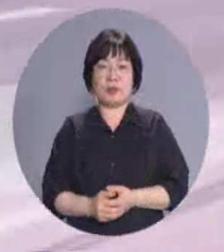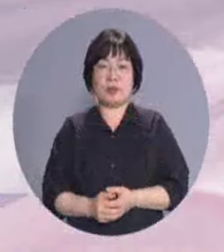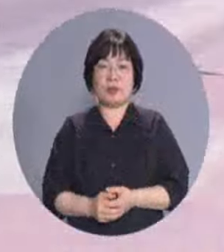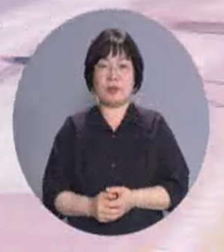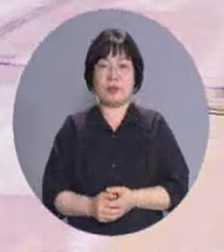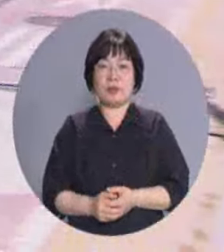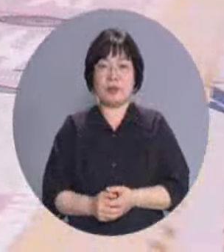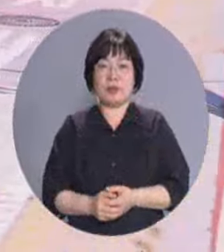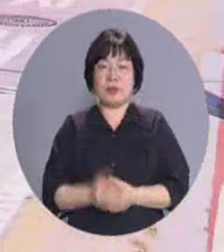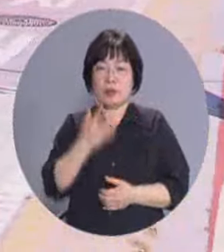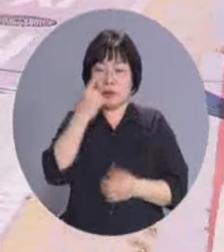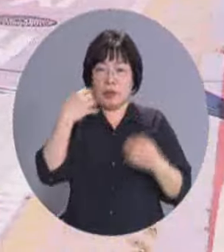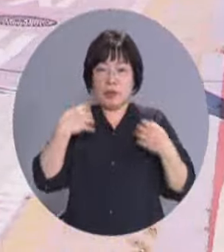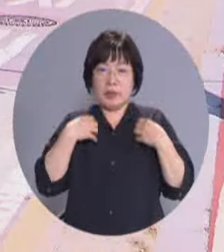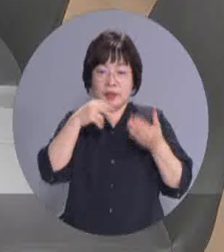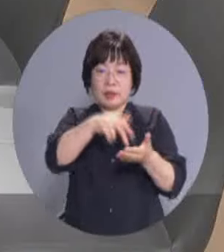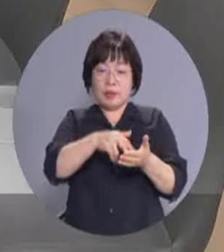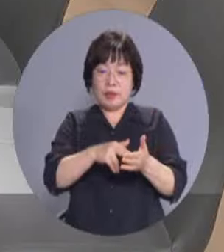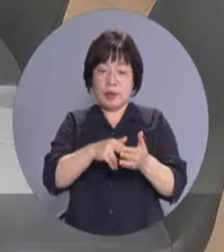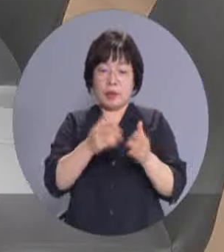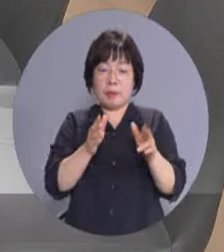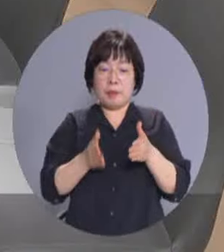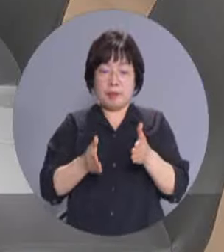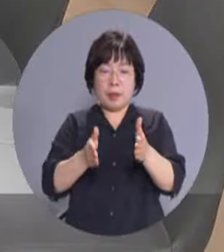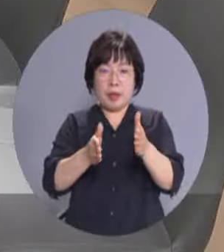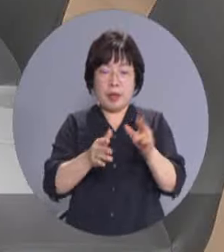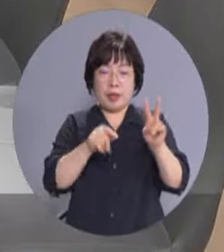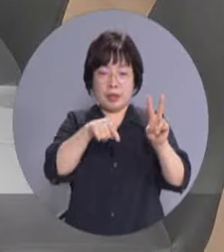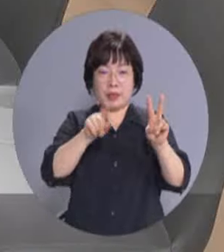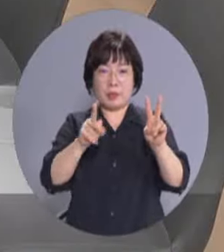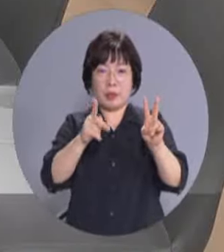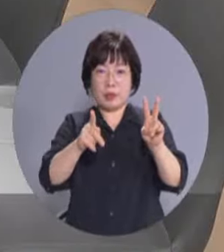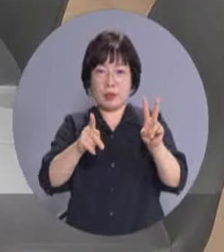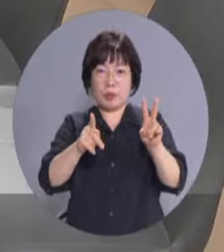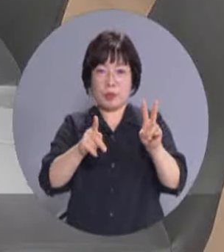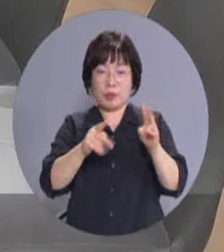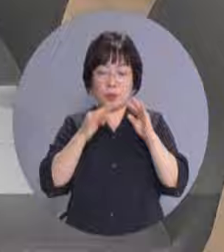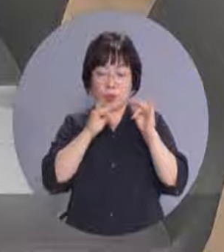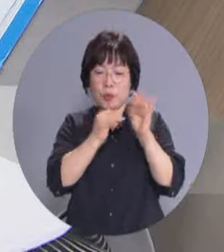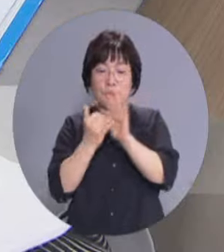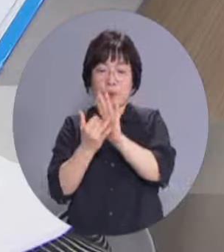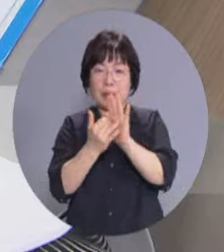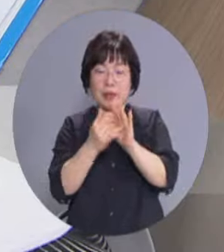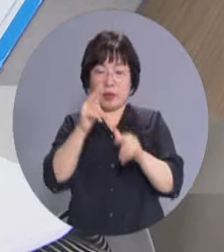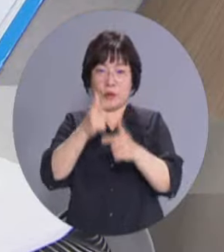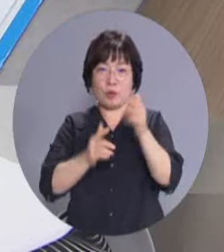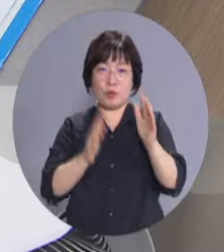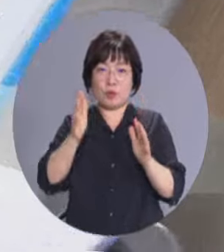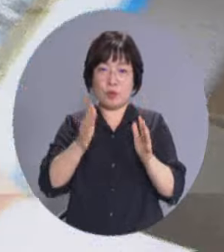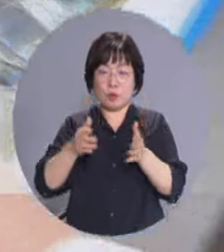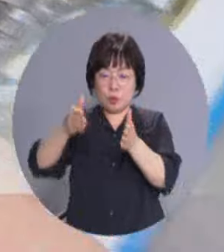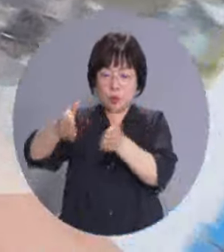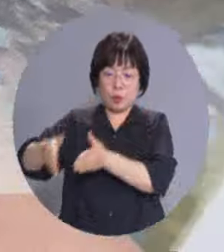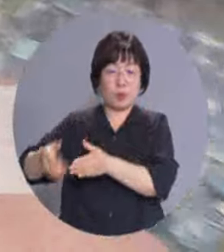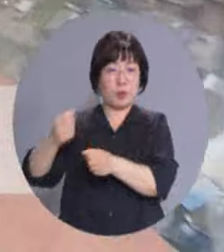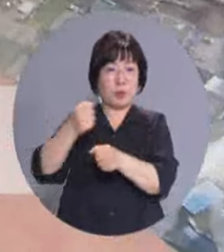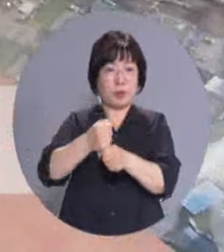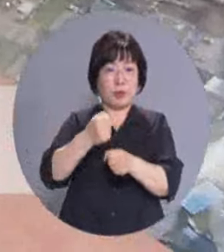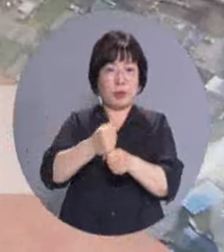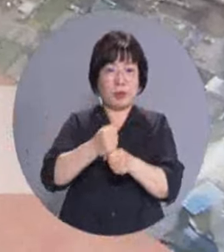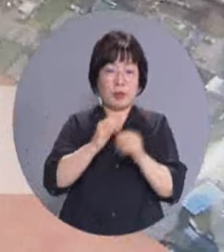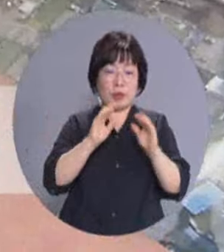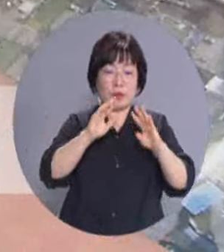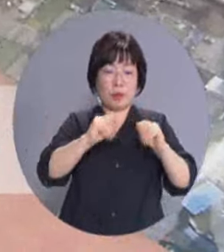밝혔습니다 순천시는 조동 백강로 2 1km 구간에 미세먼지 차단 숲과 이면도로 등을 만들어